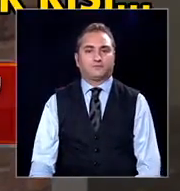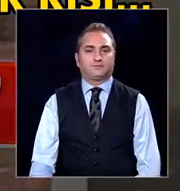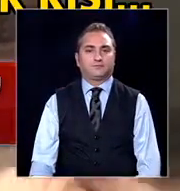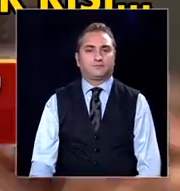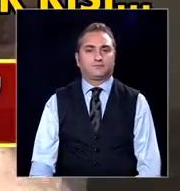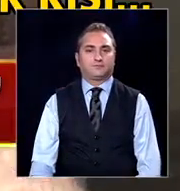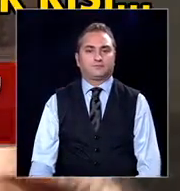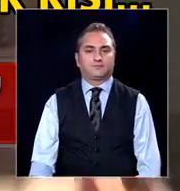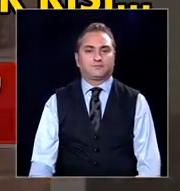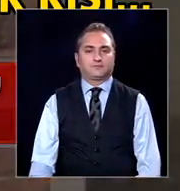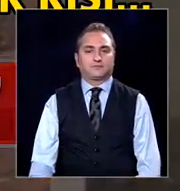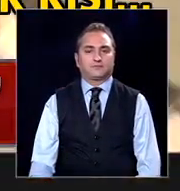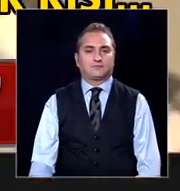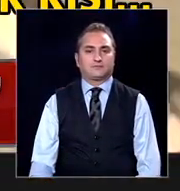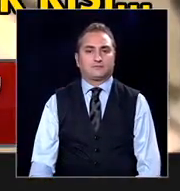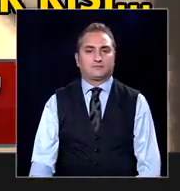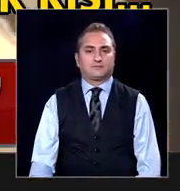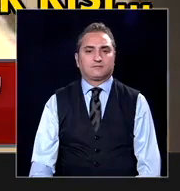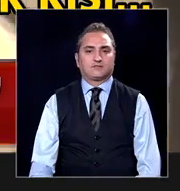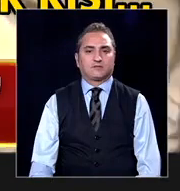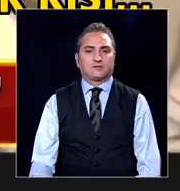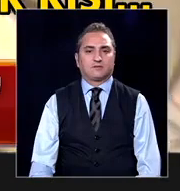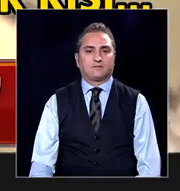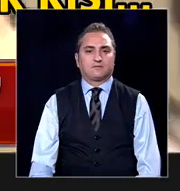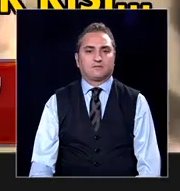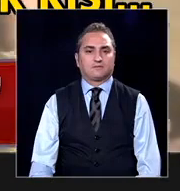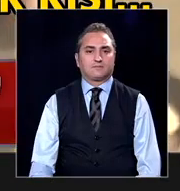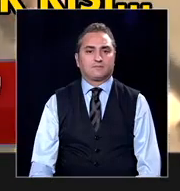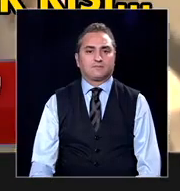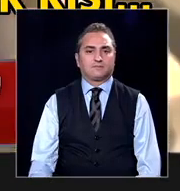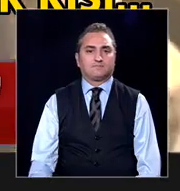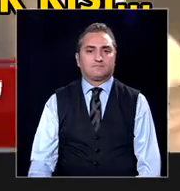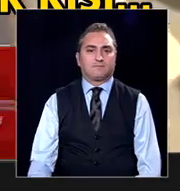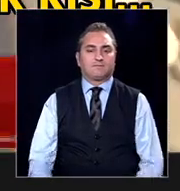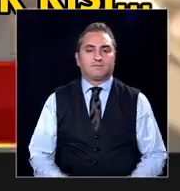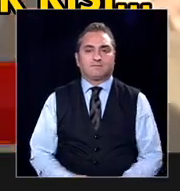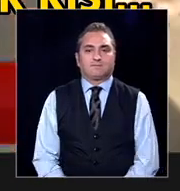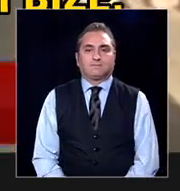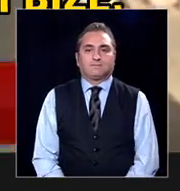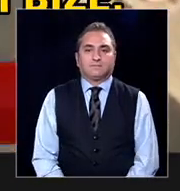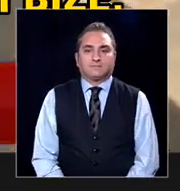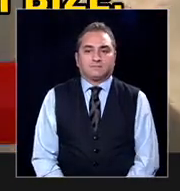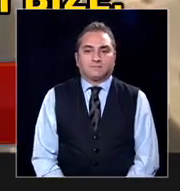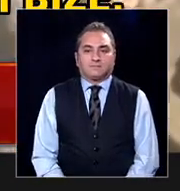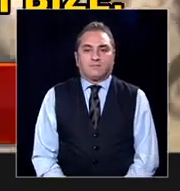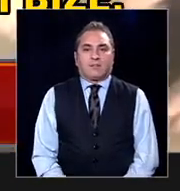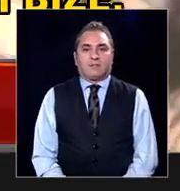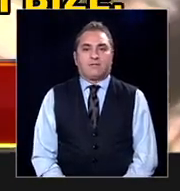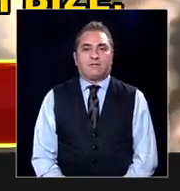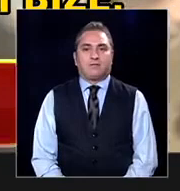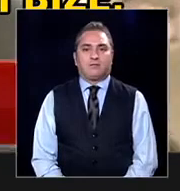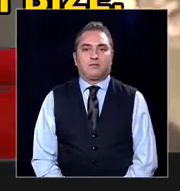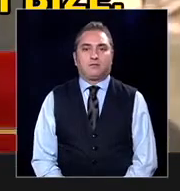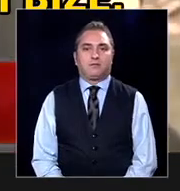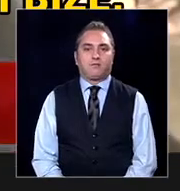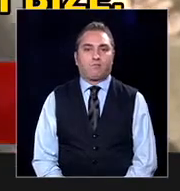ve koluma dokunarak bunu yaptı. Biz susmayı tercih etmedik ve şikayetçi olduk. Pek çok kişi bu davanın sonuçlanmayacağını,